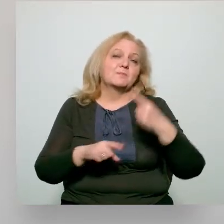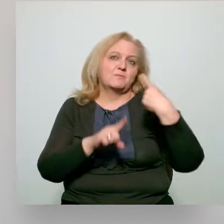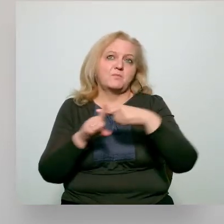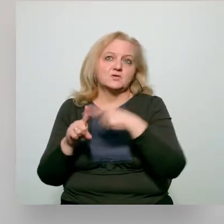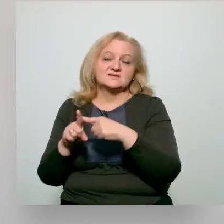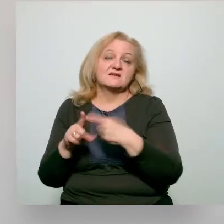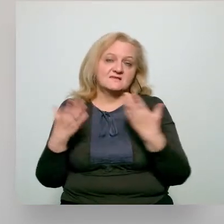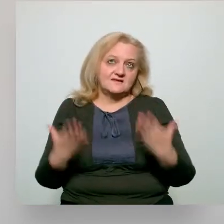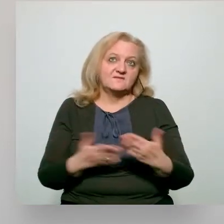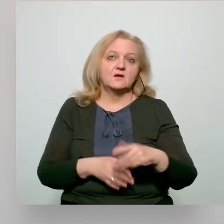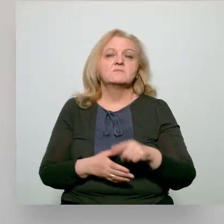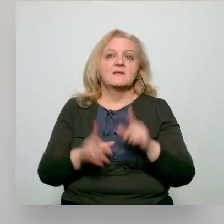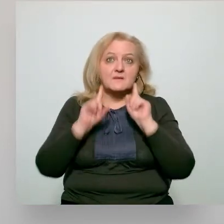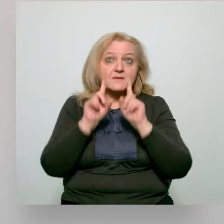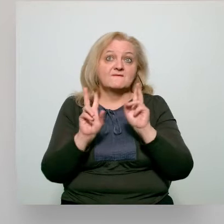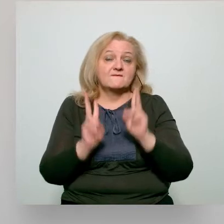Rzeczywiście Ukraina